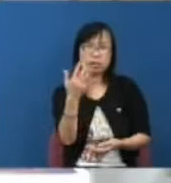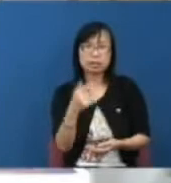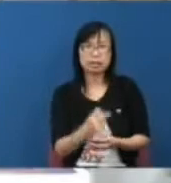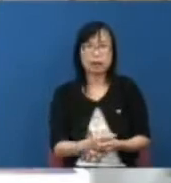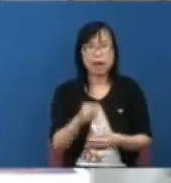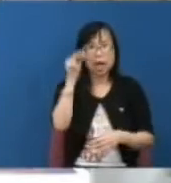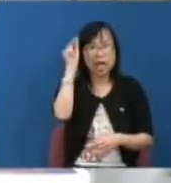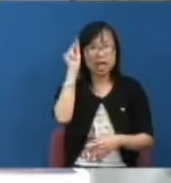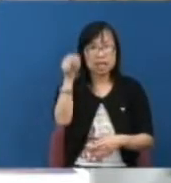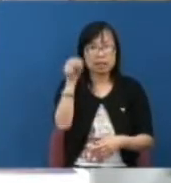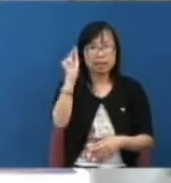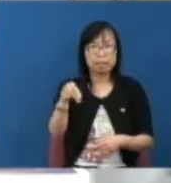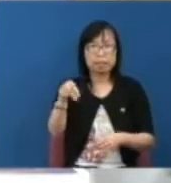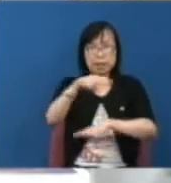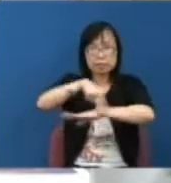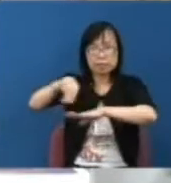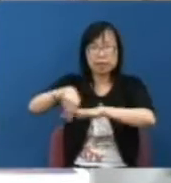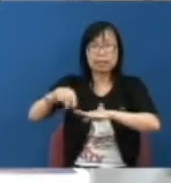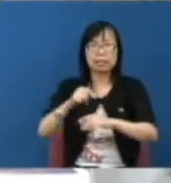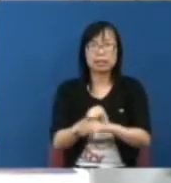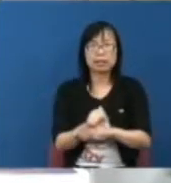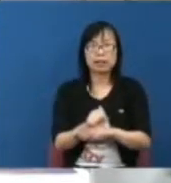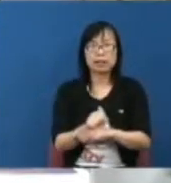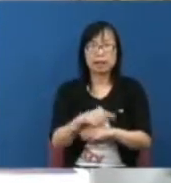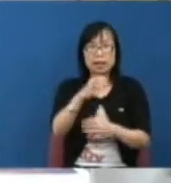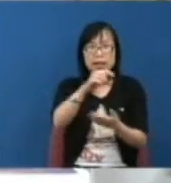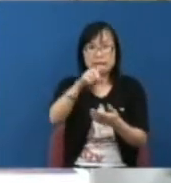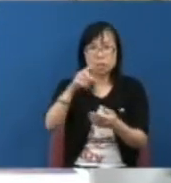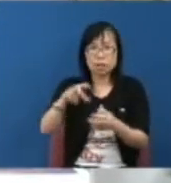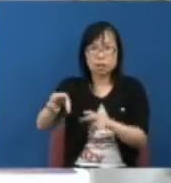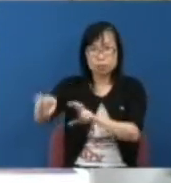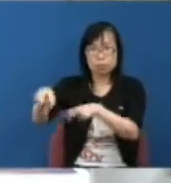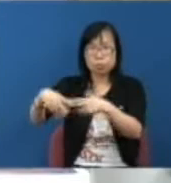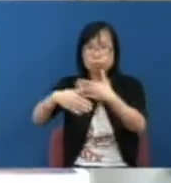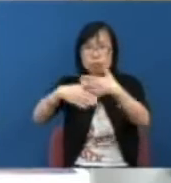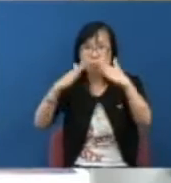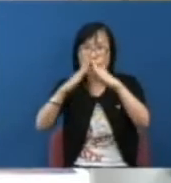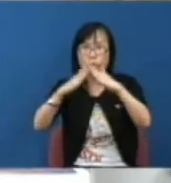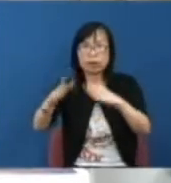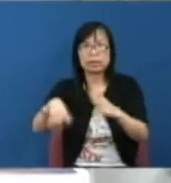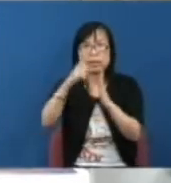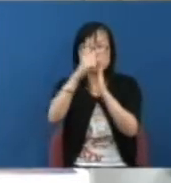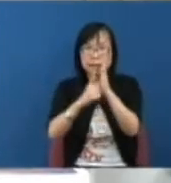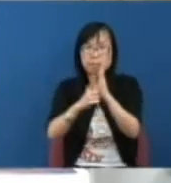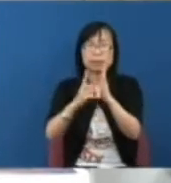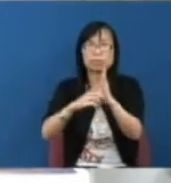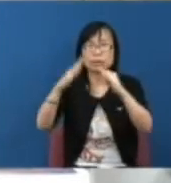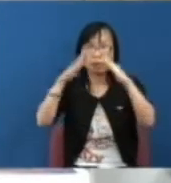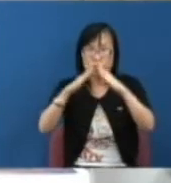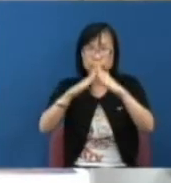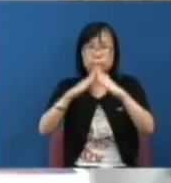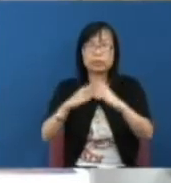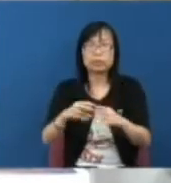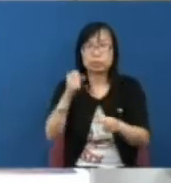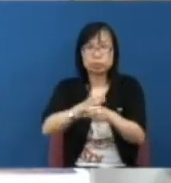一個，即係65.03平方米一個村屋嘅頂部啦，或者低密度嘅屋宇咧，如果要